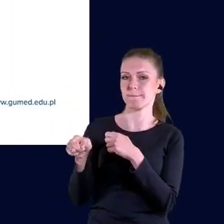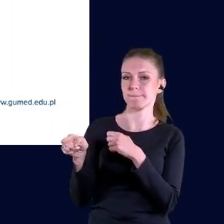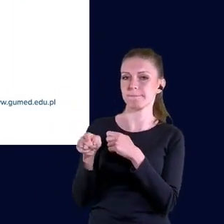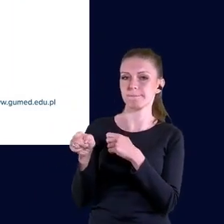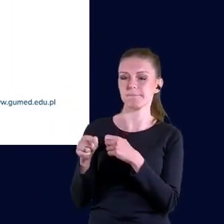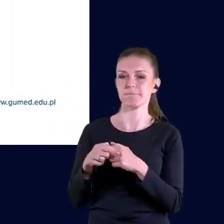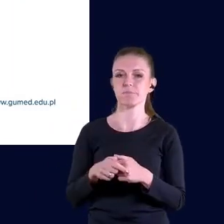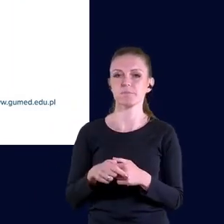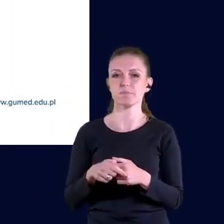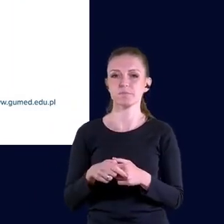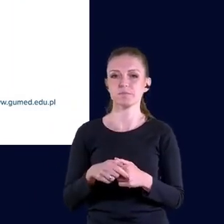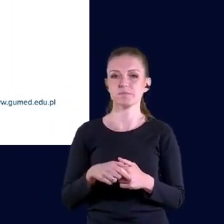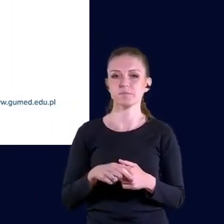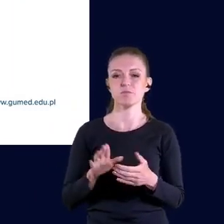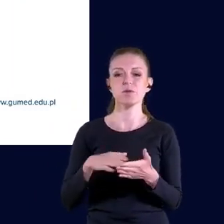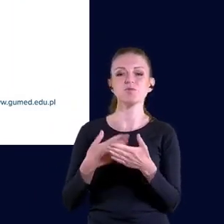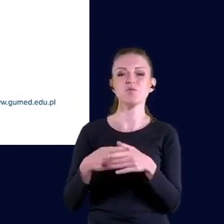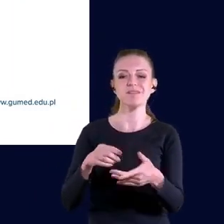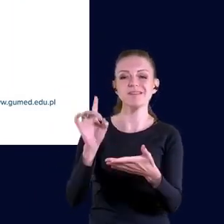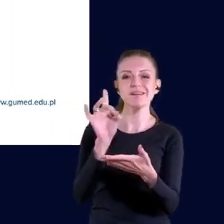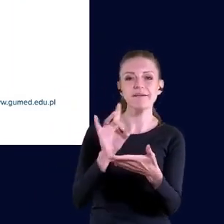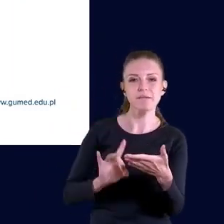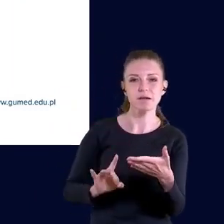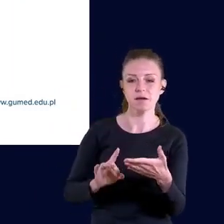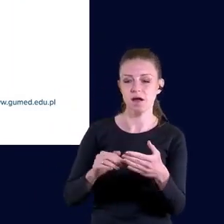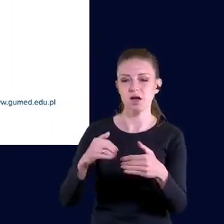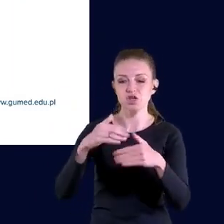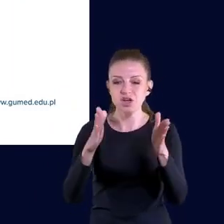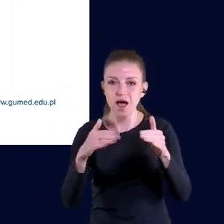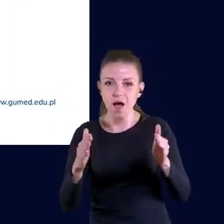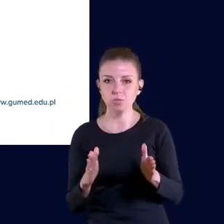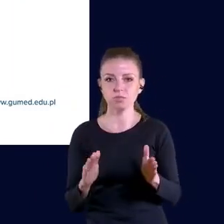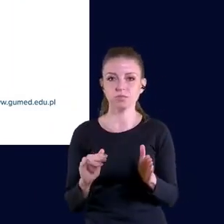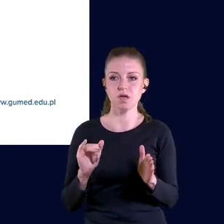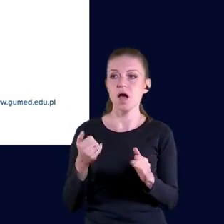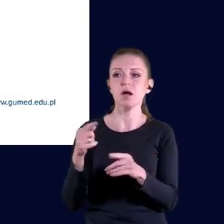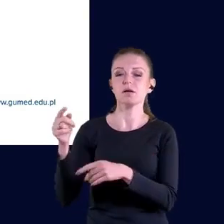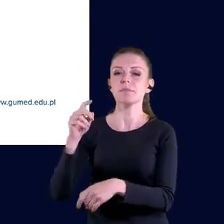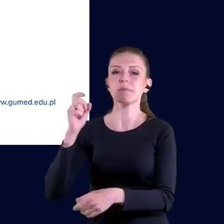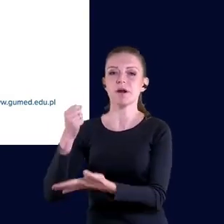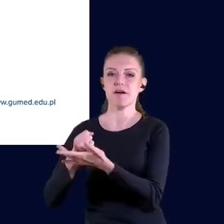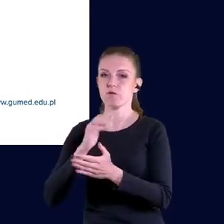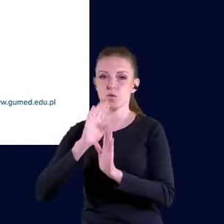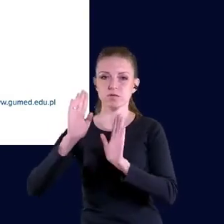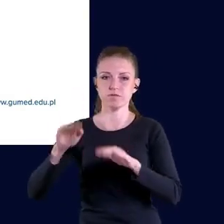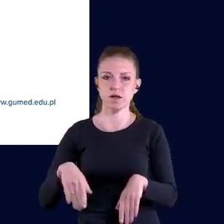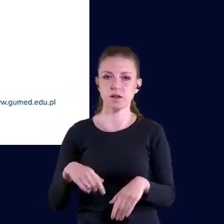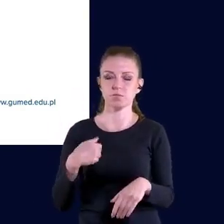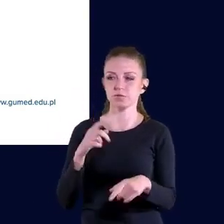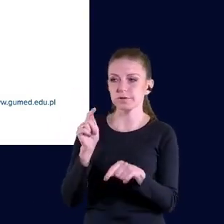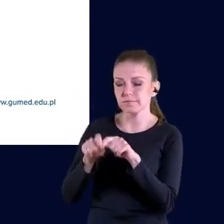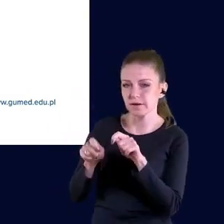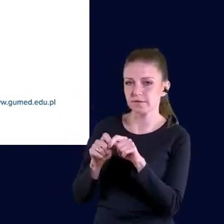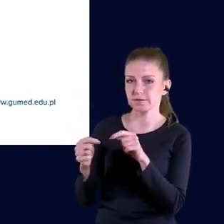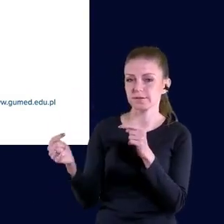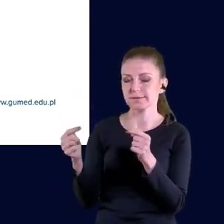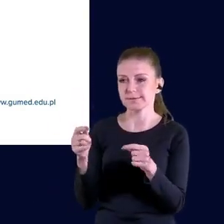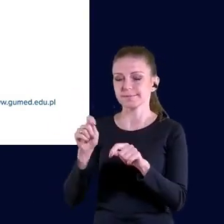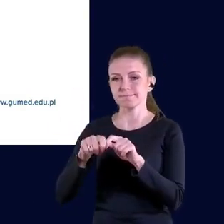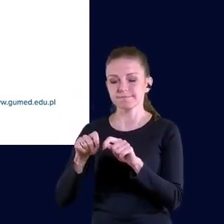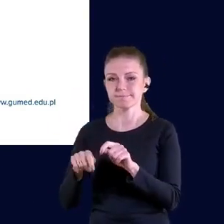migrujących warstwy graficzną ich kształt te pytania jak daleko z punktu prawnego taką ingerencję możemy